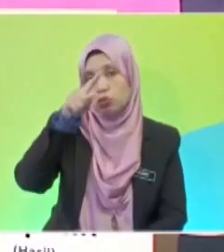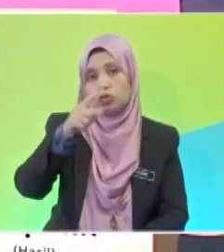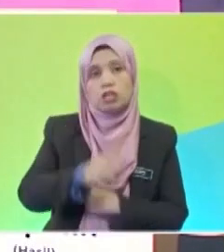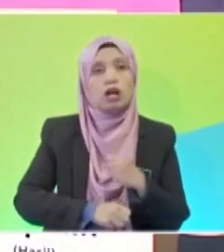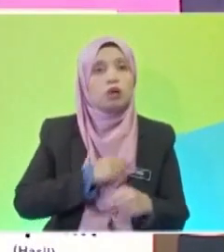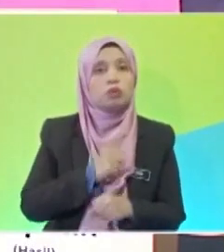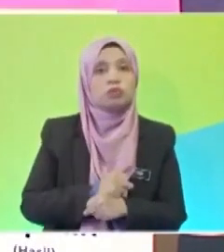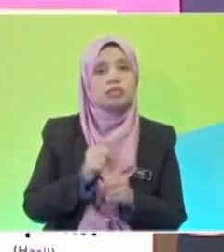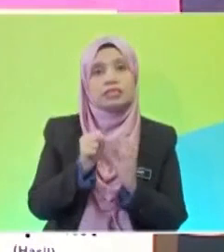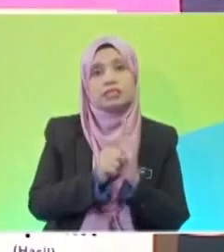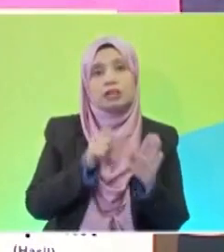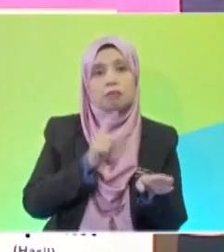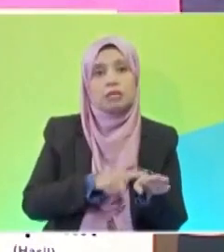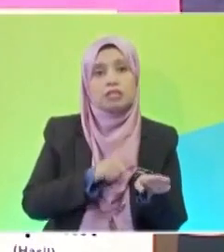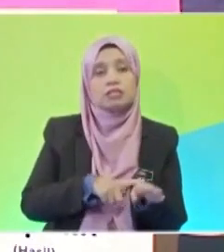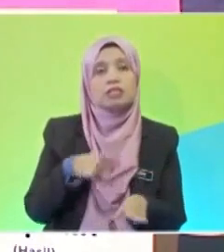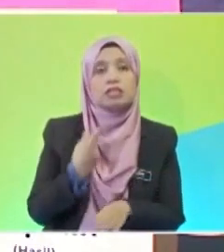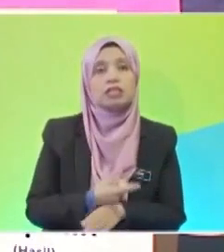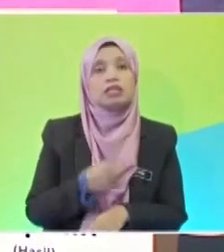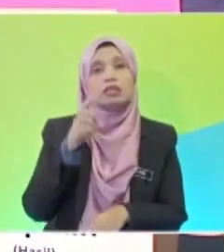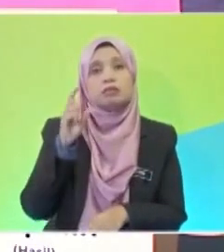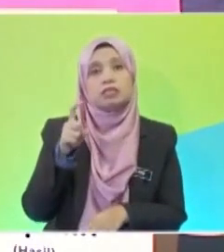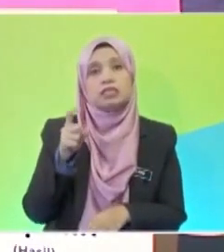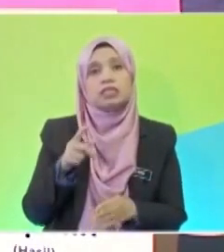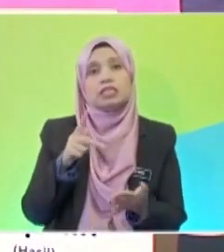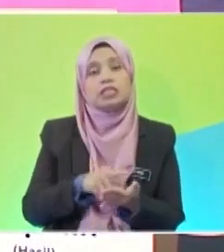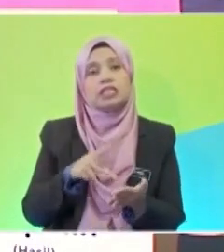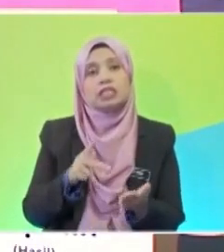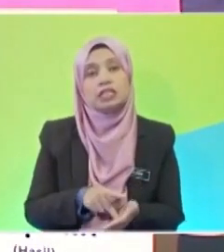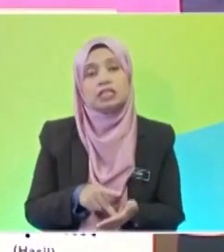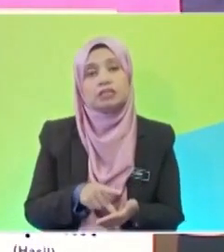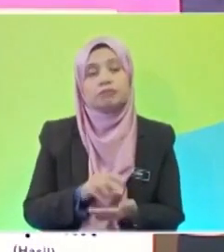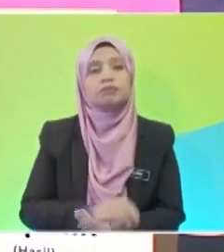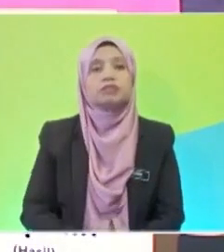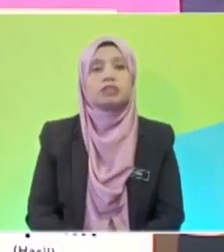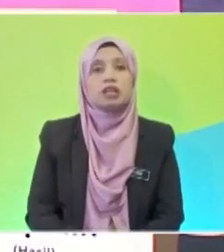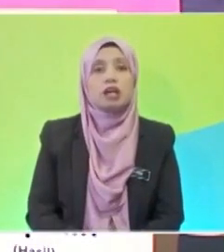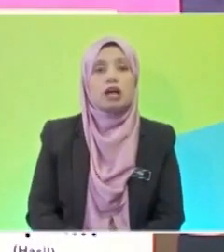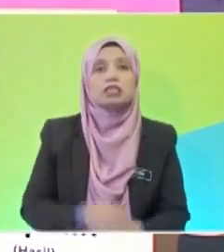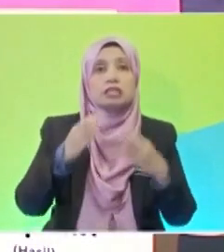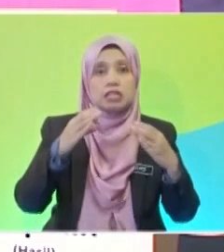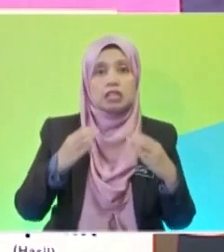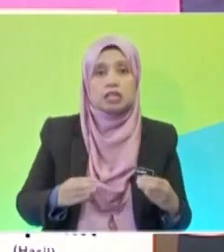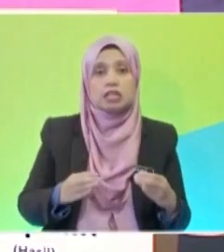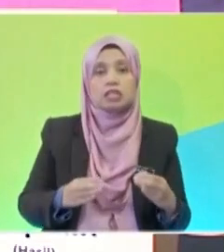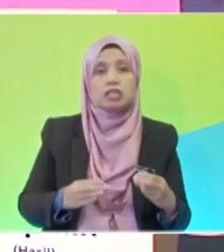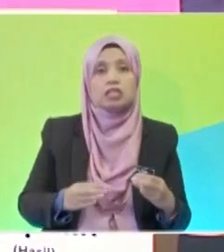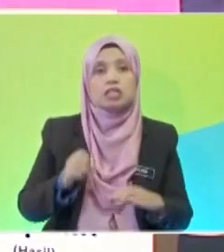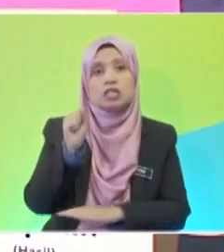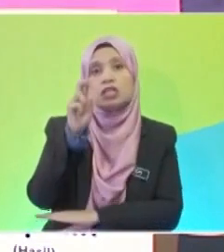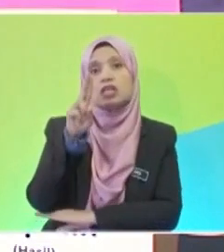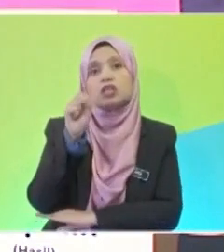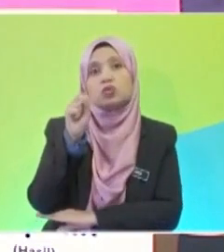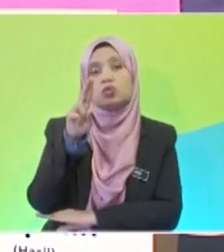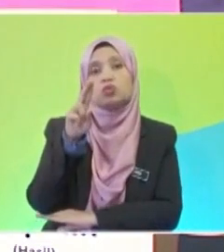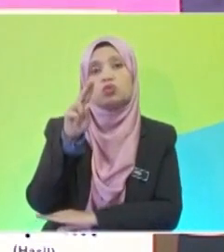tempoh perakaunan, kita kena kira berapa banyak susut nilai, belanja susut nilai itu dulu. kaedah bakir berkurangan, nak kira susut nilai menggunakan kaedah